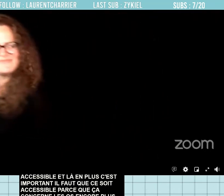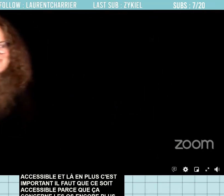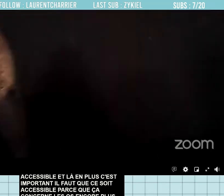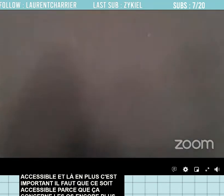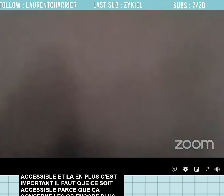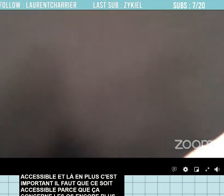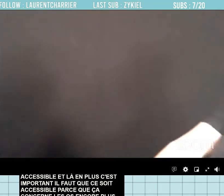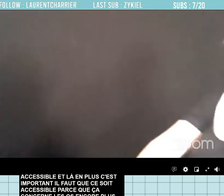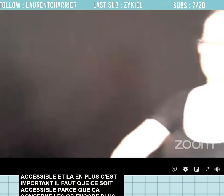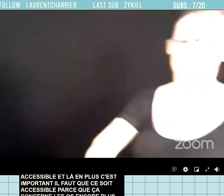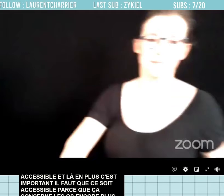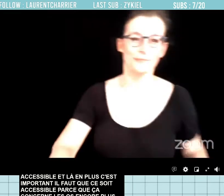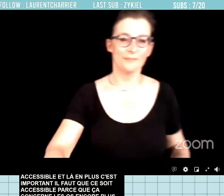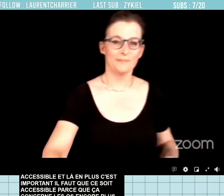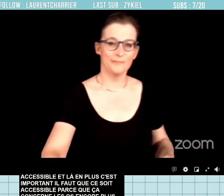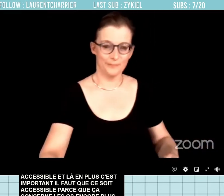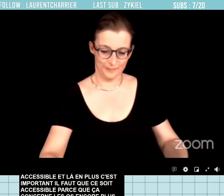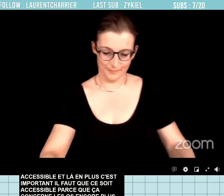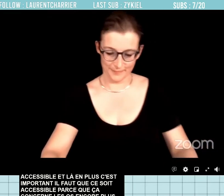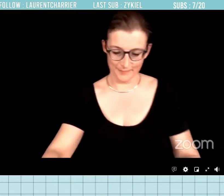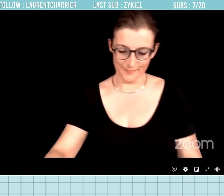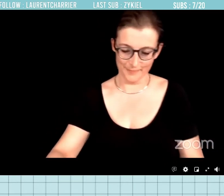vous en souhaite une bonne écoute.